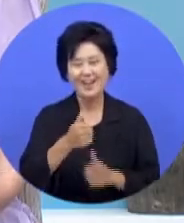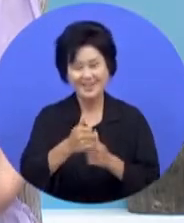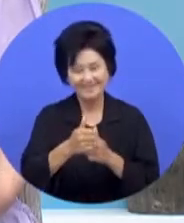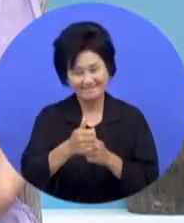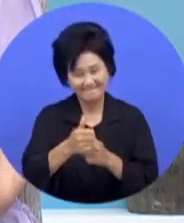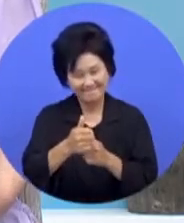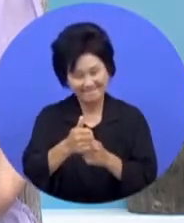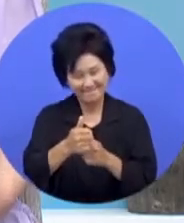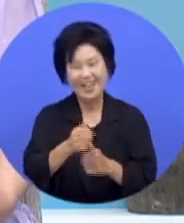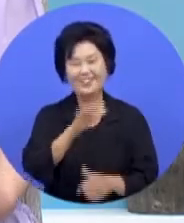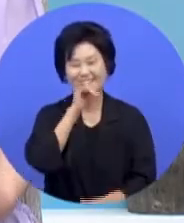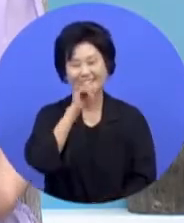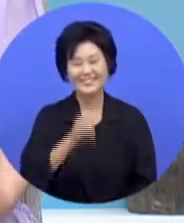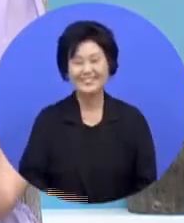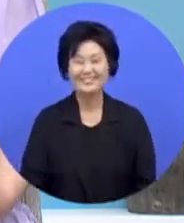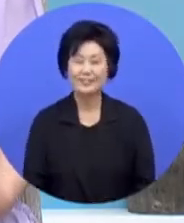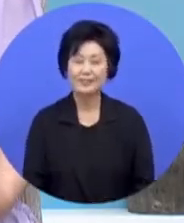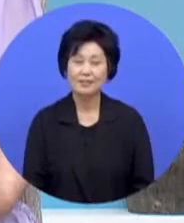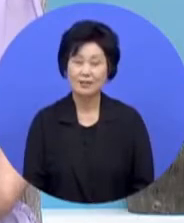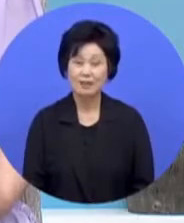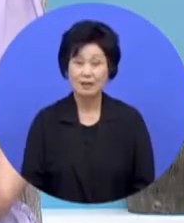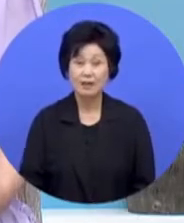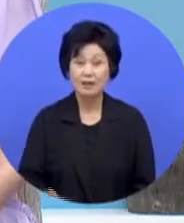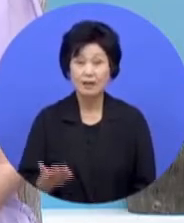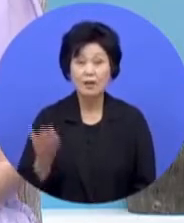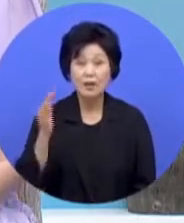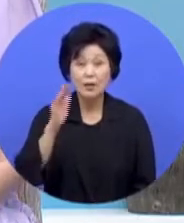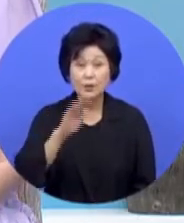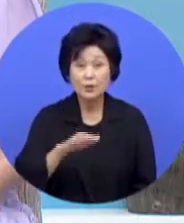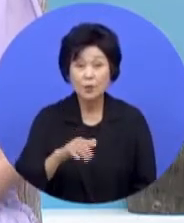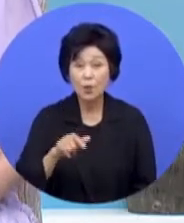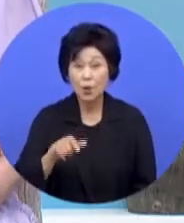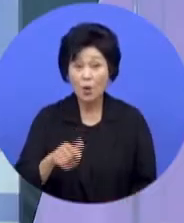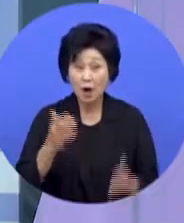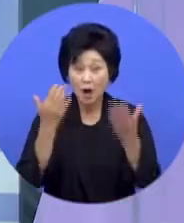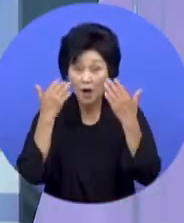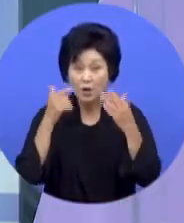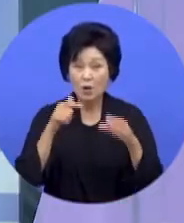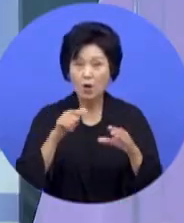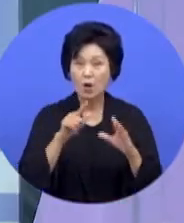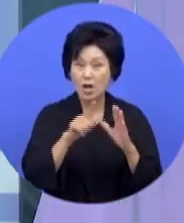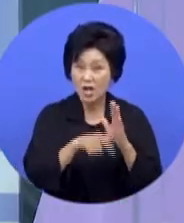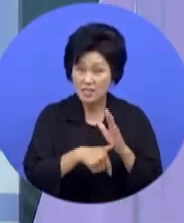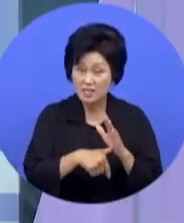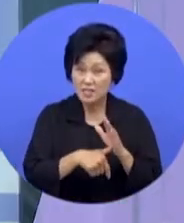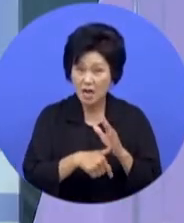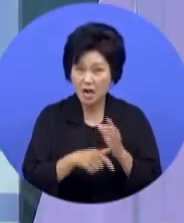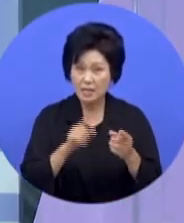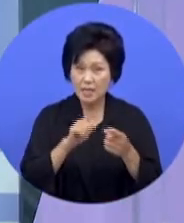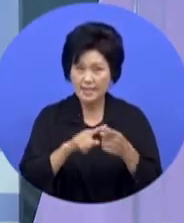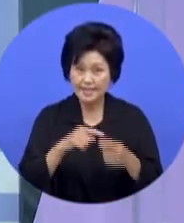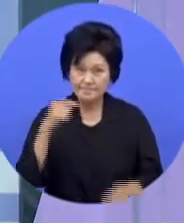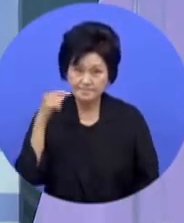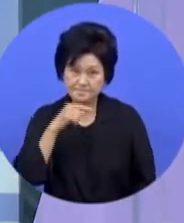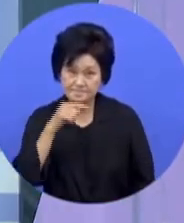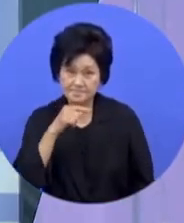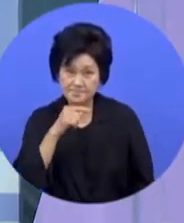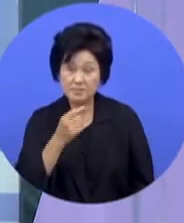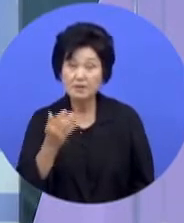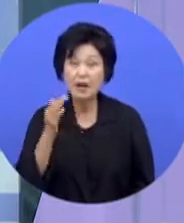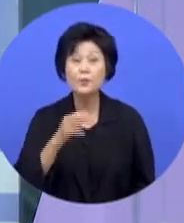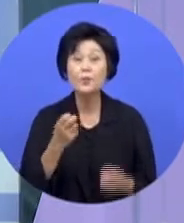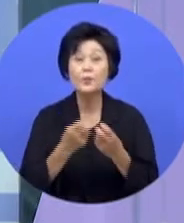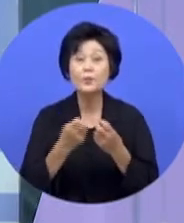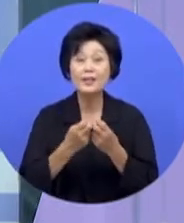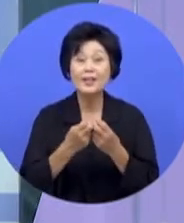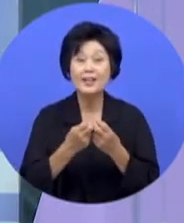저거 있잖아요. 시간 관리 철저하게 하잖아요. 아, 그렇지. 그건 어땠어요? 아, 저희 학교는 또 이제 아침에 네.